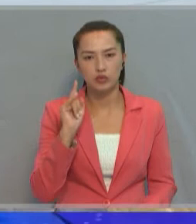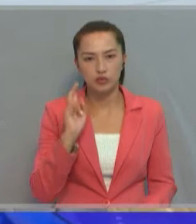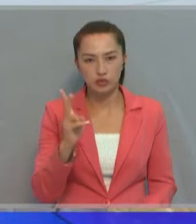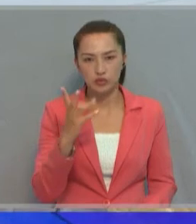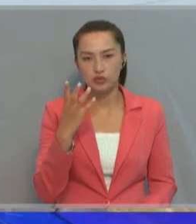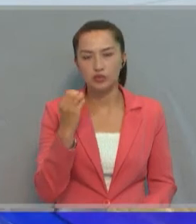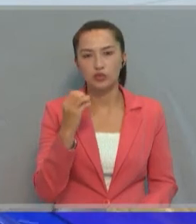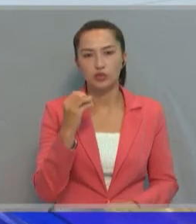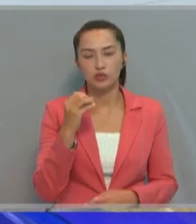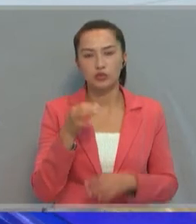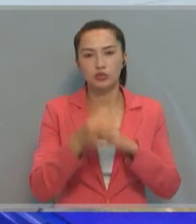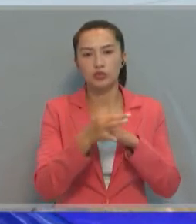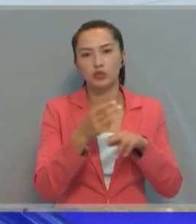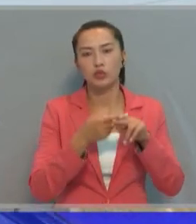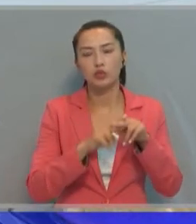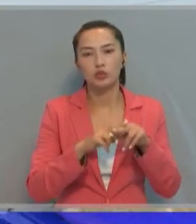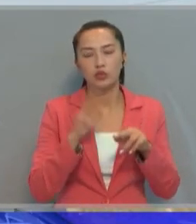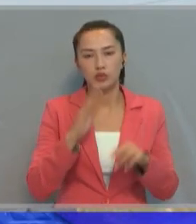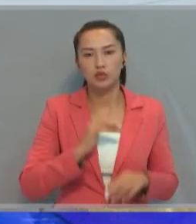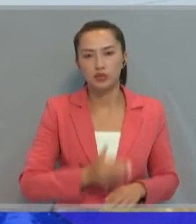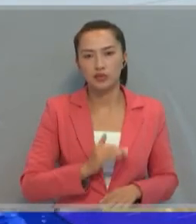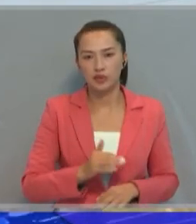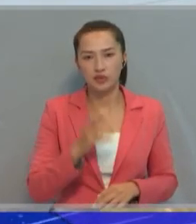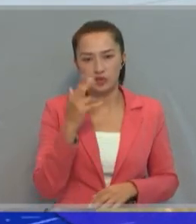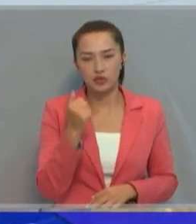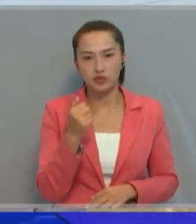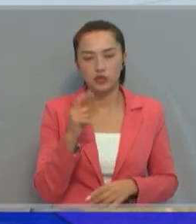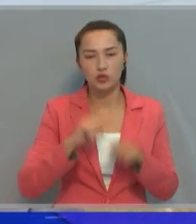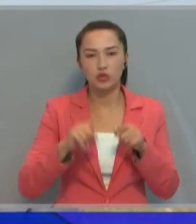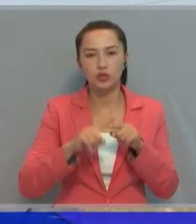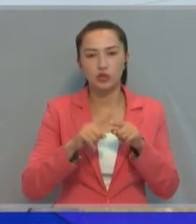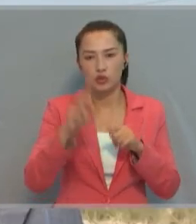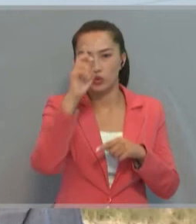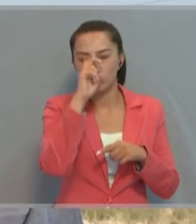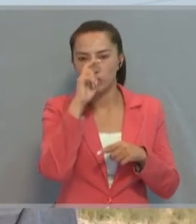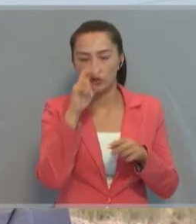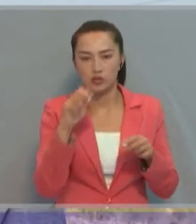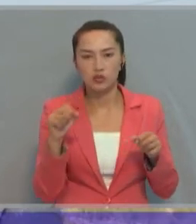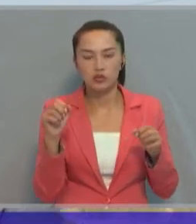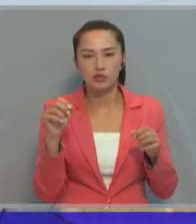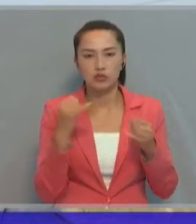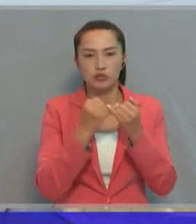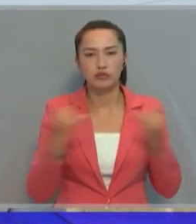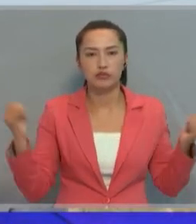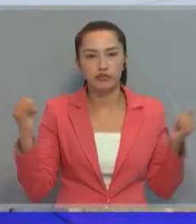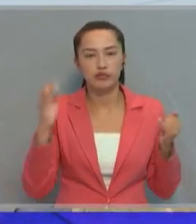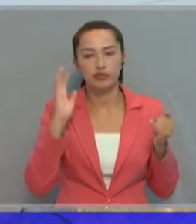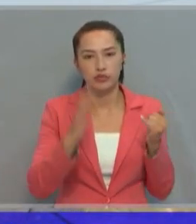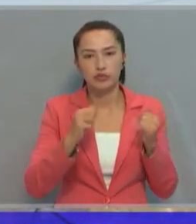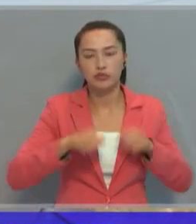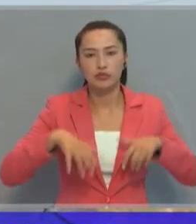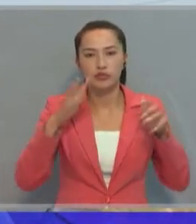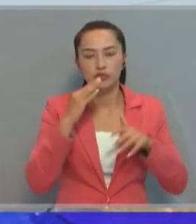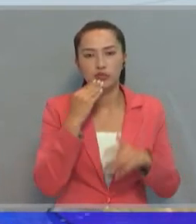Достық, осылардың барлығы жекеменшік трансформаторда отыр. Бірақ мына қазір Асар екі елді мекенінде